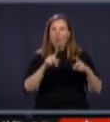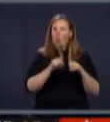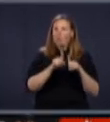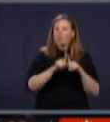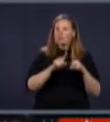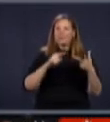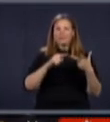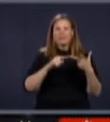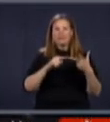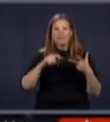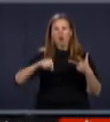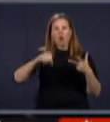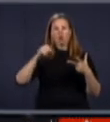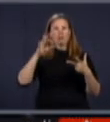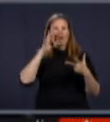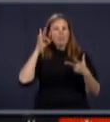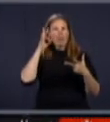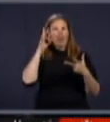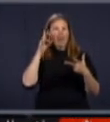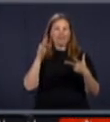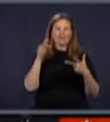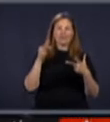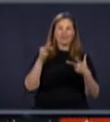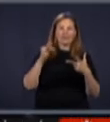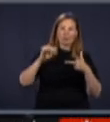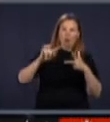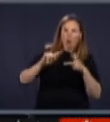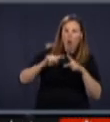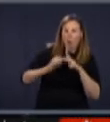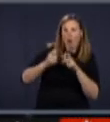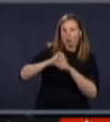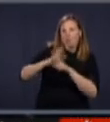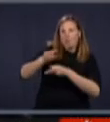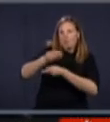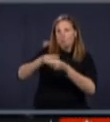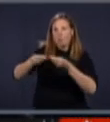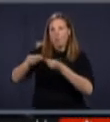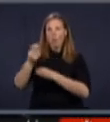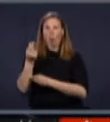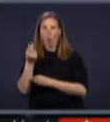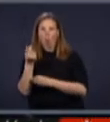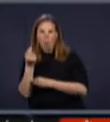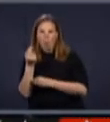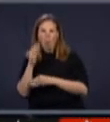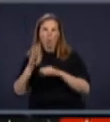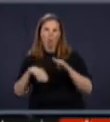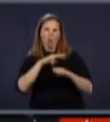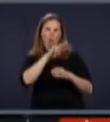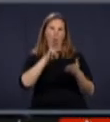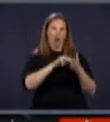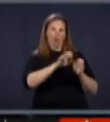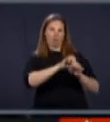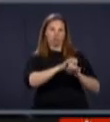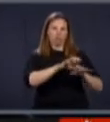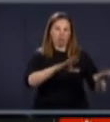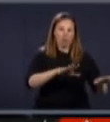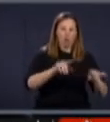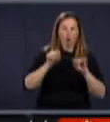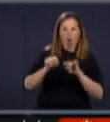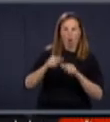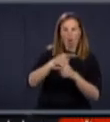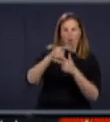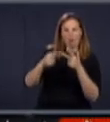et Chaudière-Appalaches, où est-ce qu'il y a eu une certaine transmission communautaire, mais pas aussi grande que dans le Grand Montréal. Là aussi, on va tendre